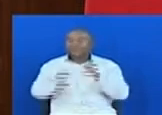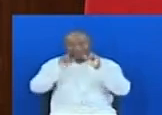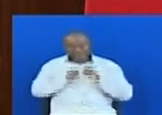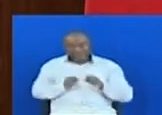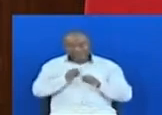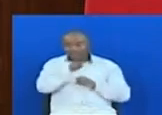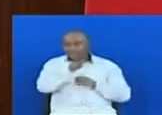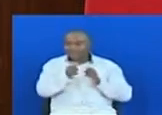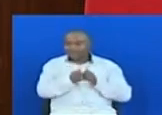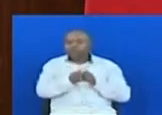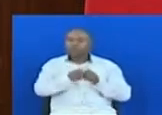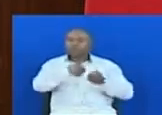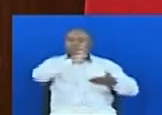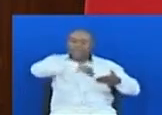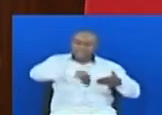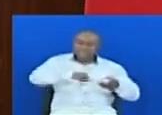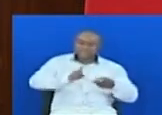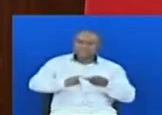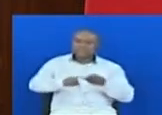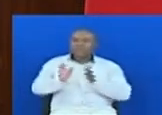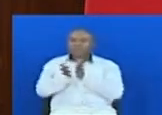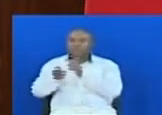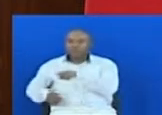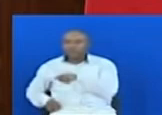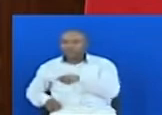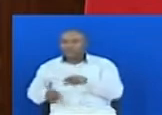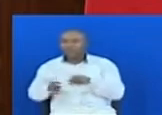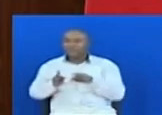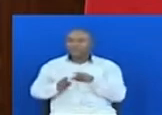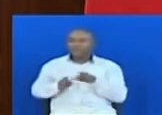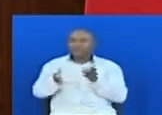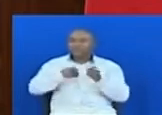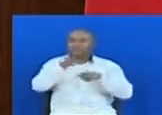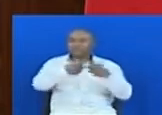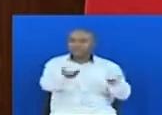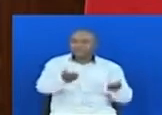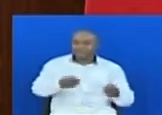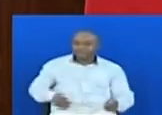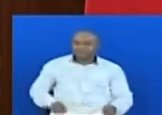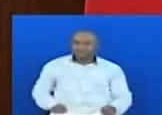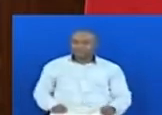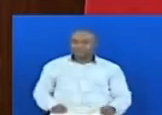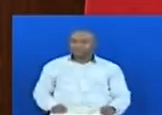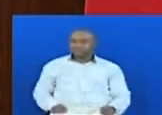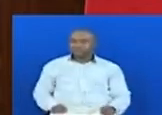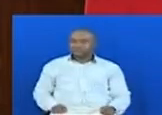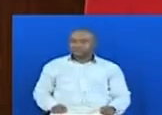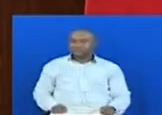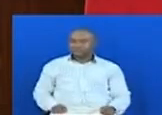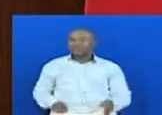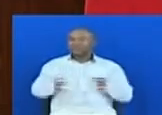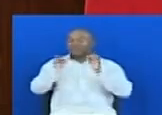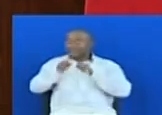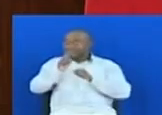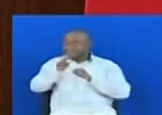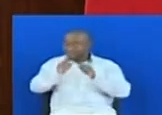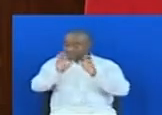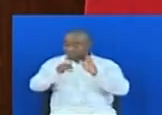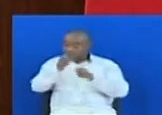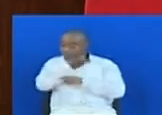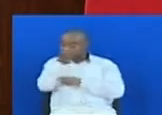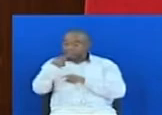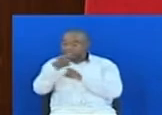vitu hivi, makaratasi na mabuku na manini. Kumbe tungeweza kuendelea, labda thinking ile kwamba tuahirishe bunge, what would you